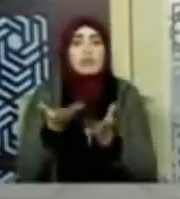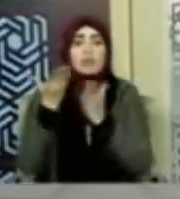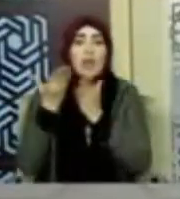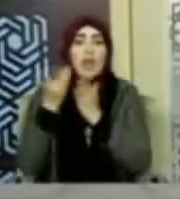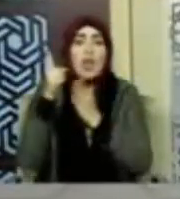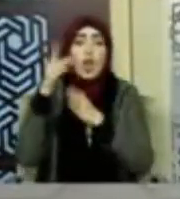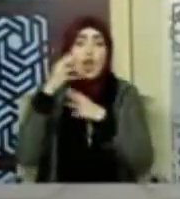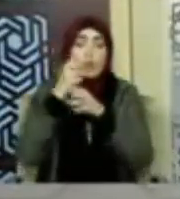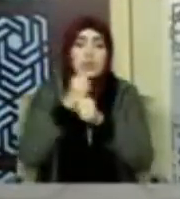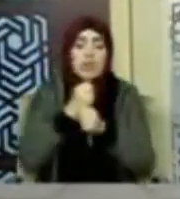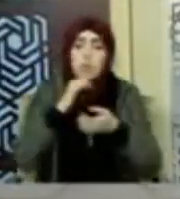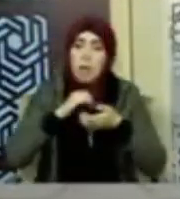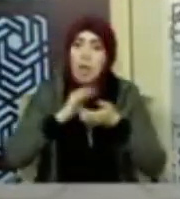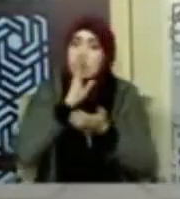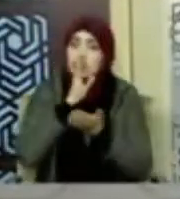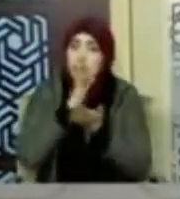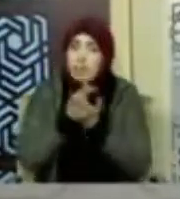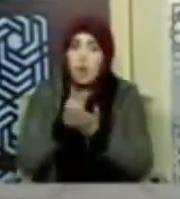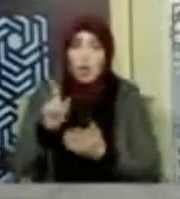صدق الله،